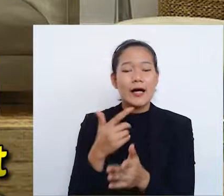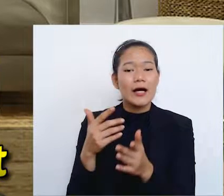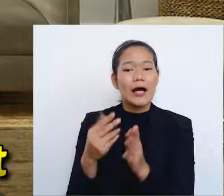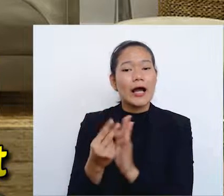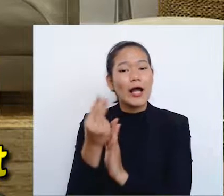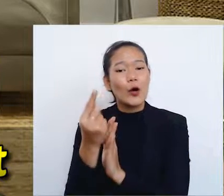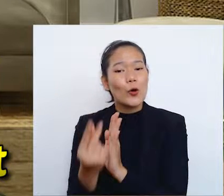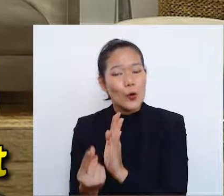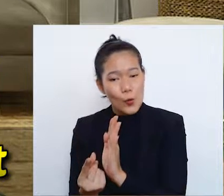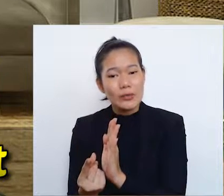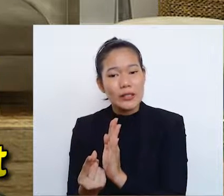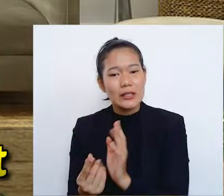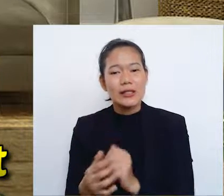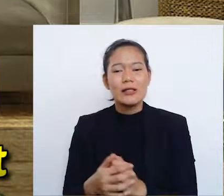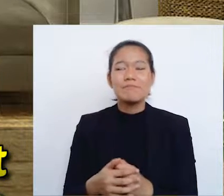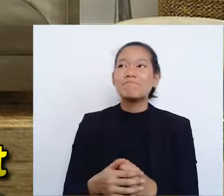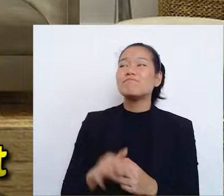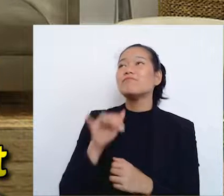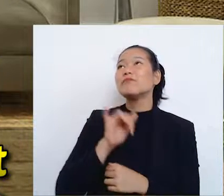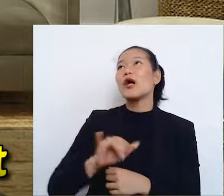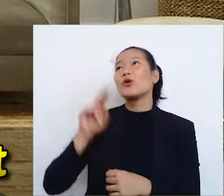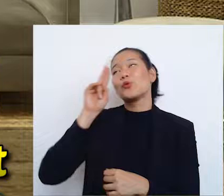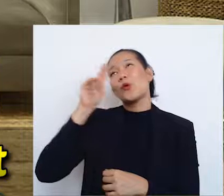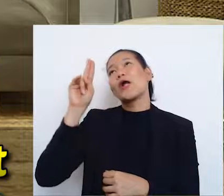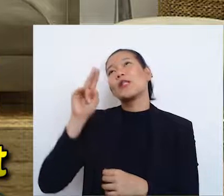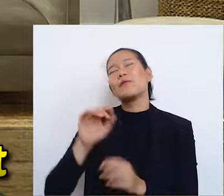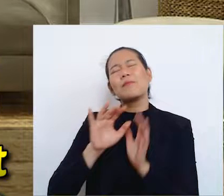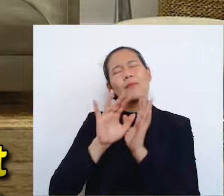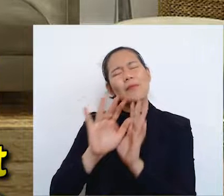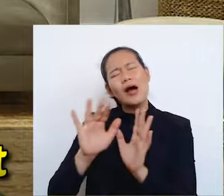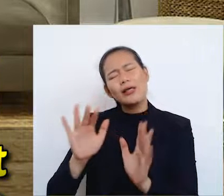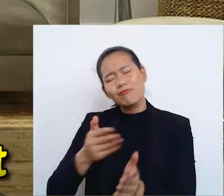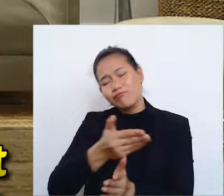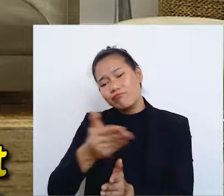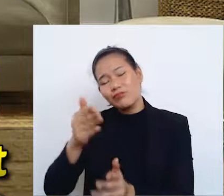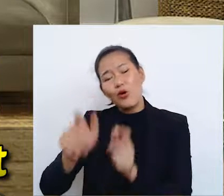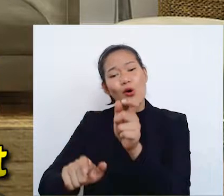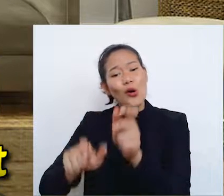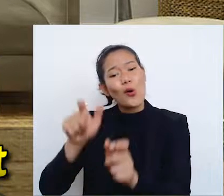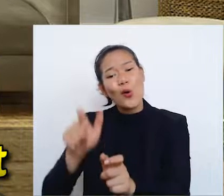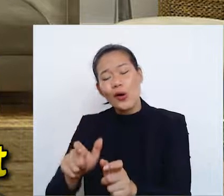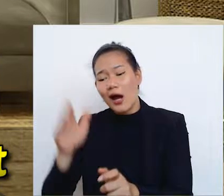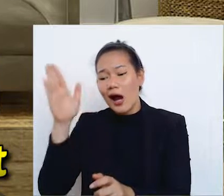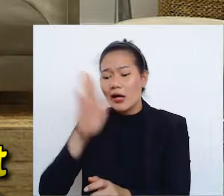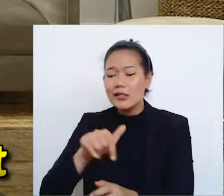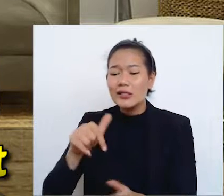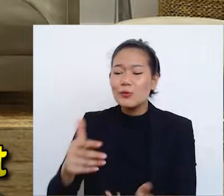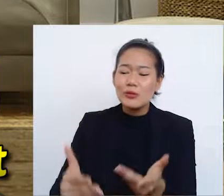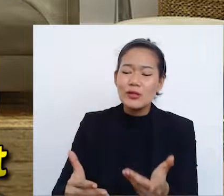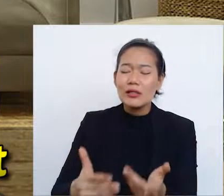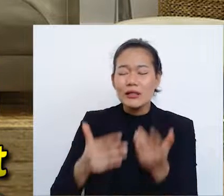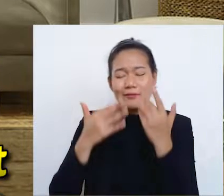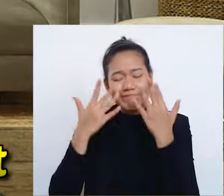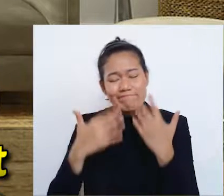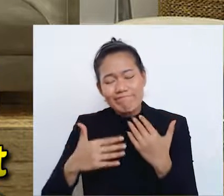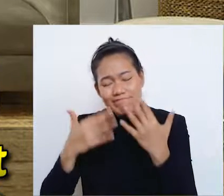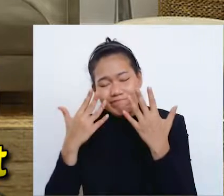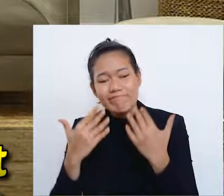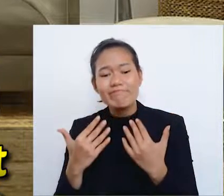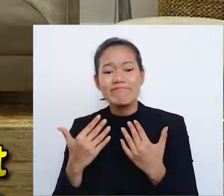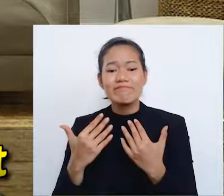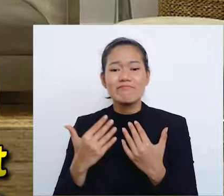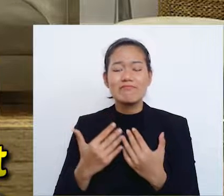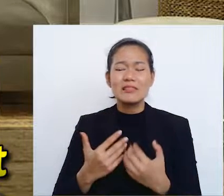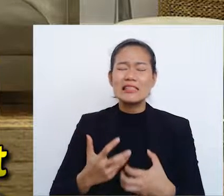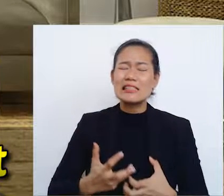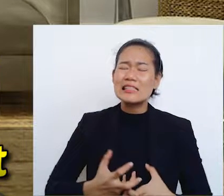dalam sektor perekonomian. Oh Tuhan, ada begitu banyak orang yang hari ini mungkin menangis.